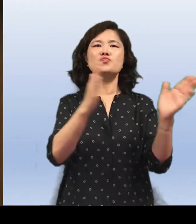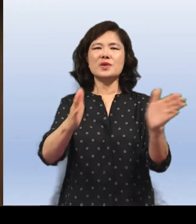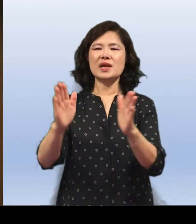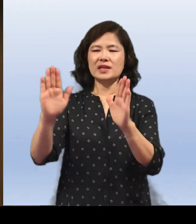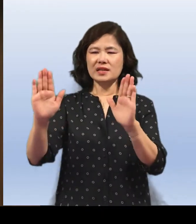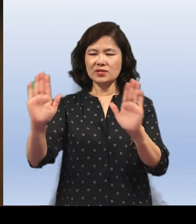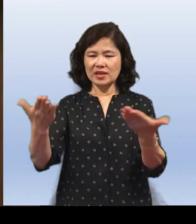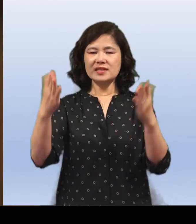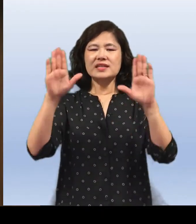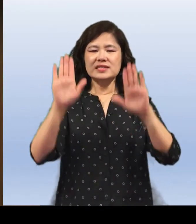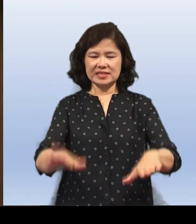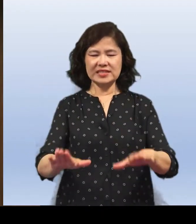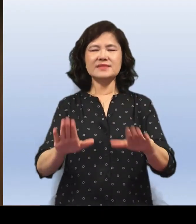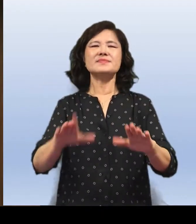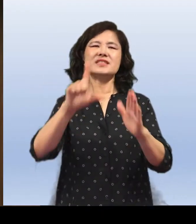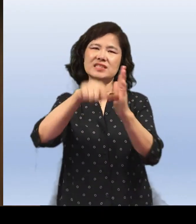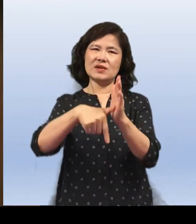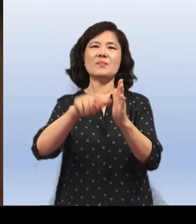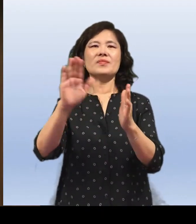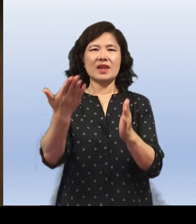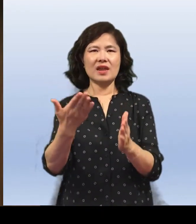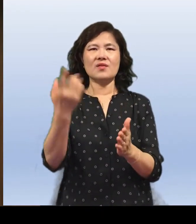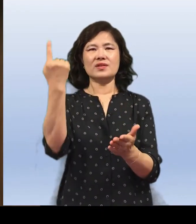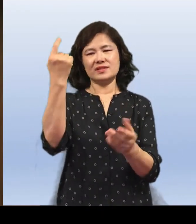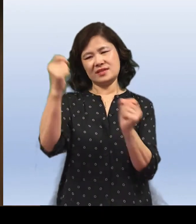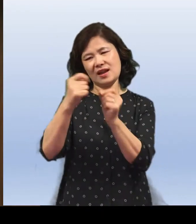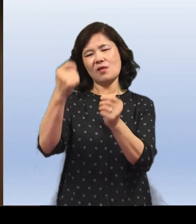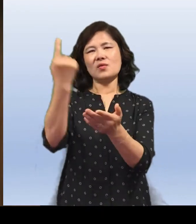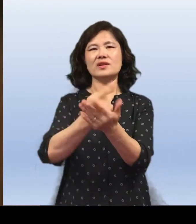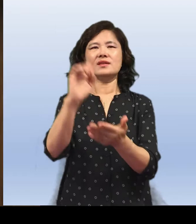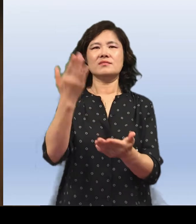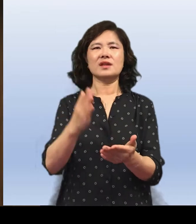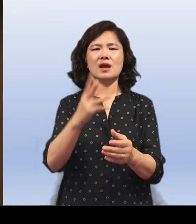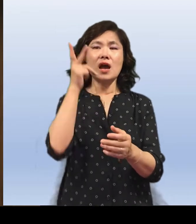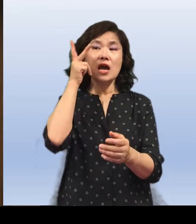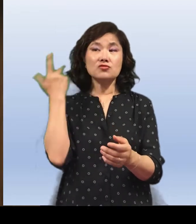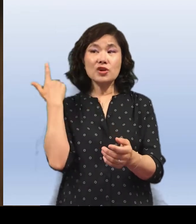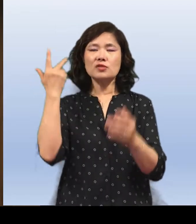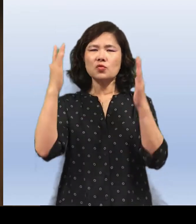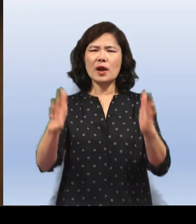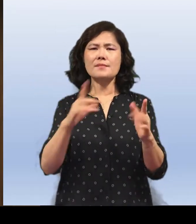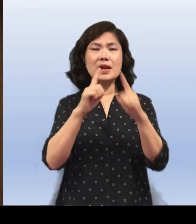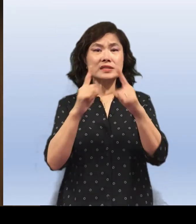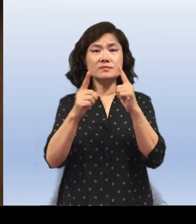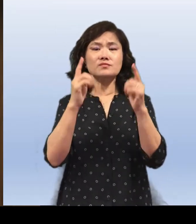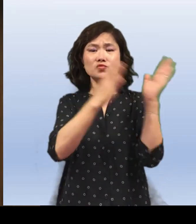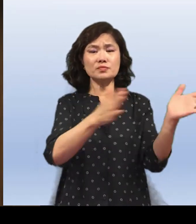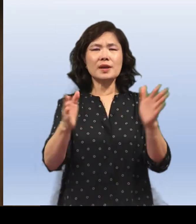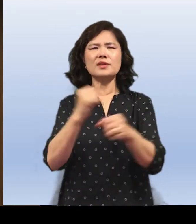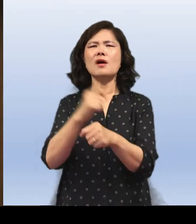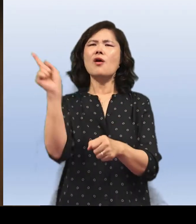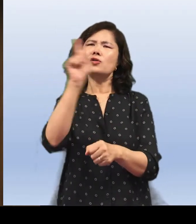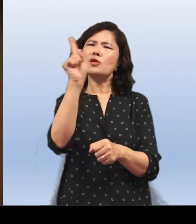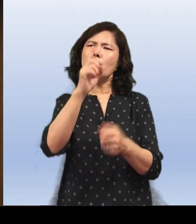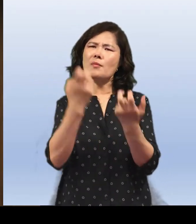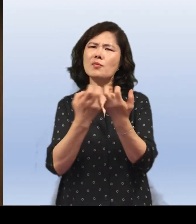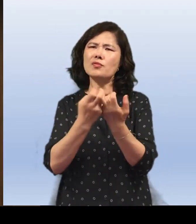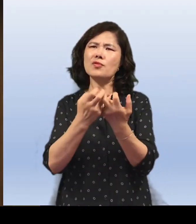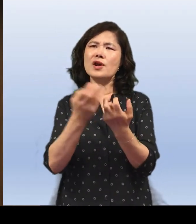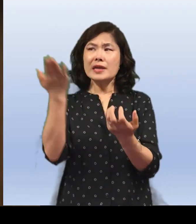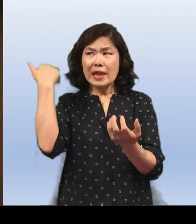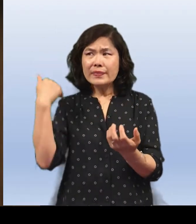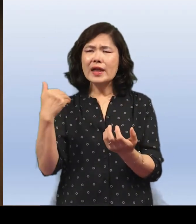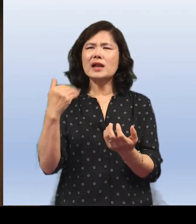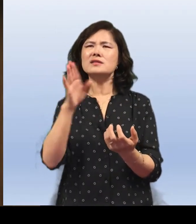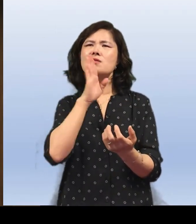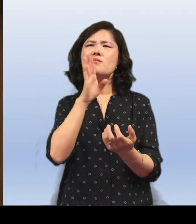하는 시점이 다가왔다고 생각합니다. 저는 한 주간 동안 이 말씀을 준비하면서 어떻게 우리가 다시 이 포스트